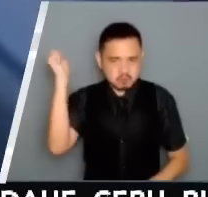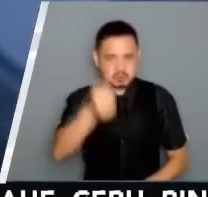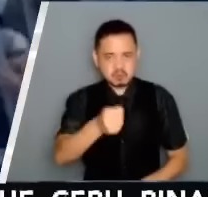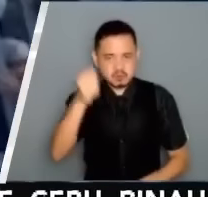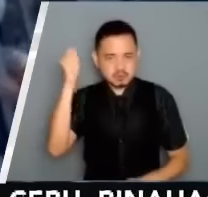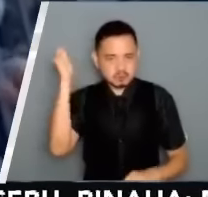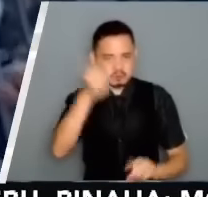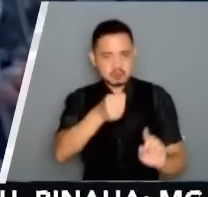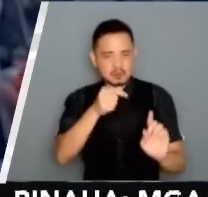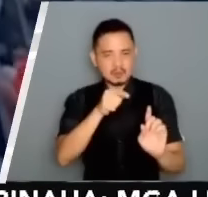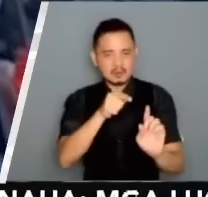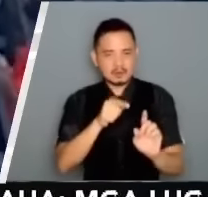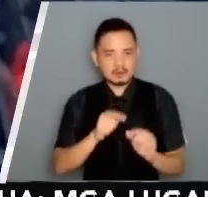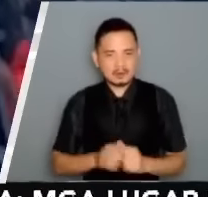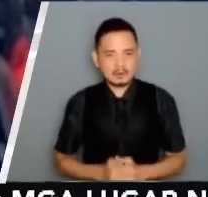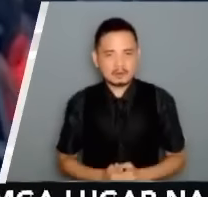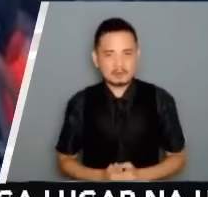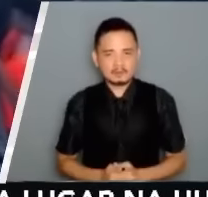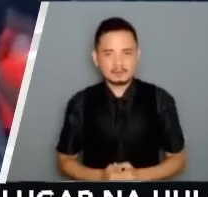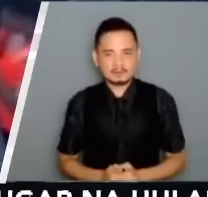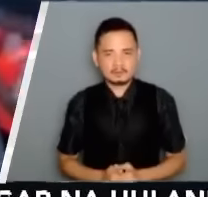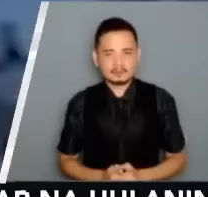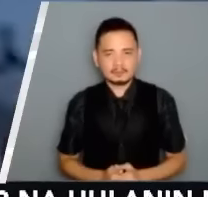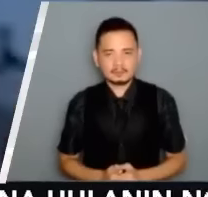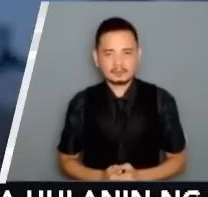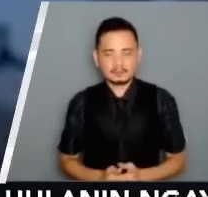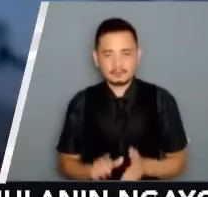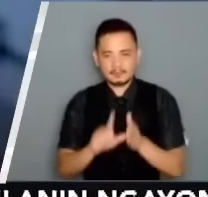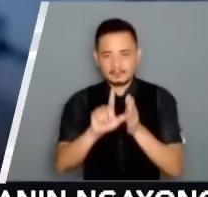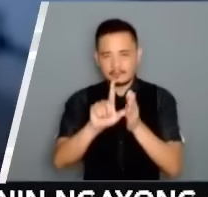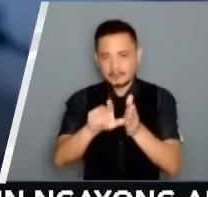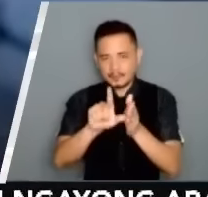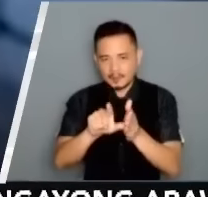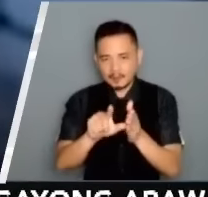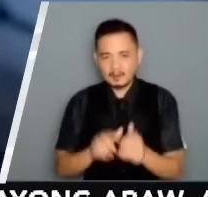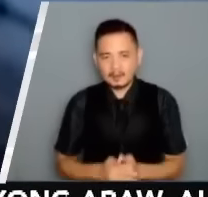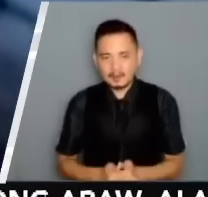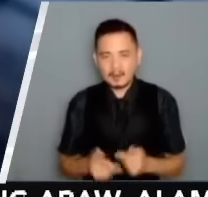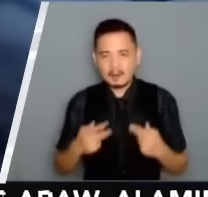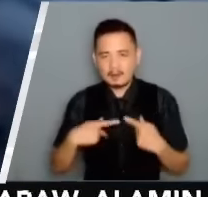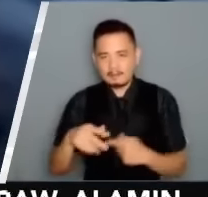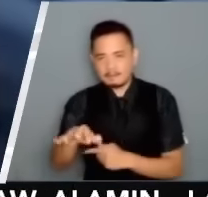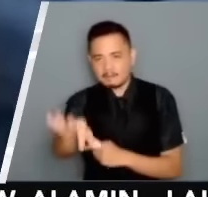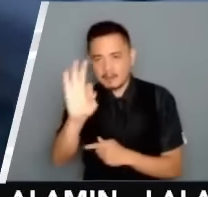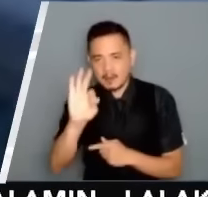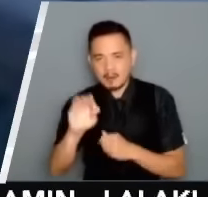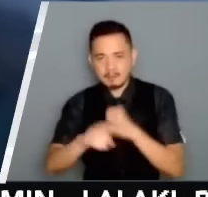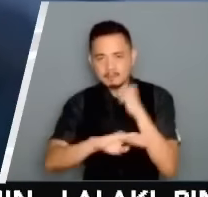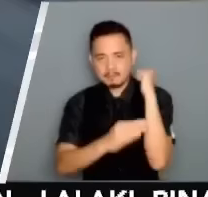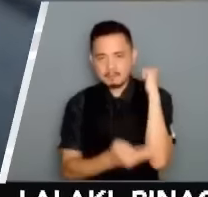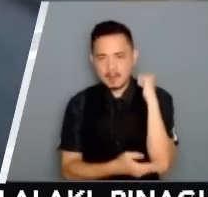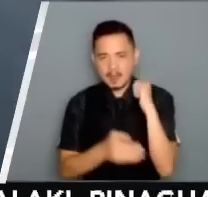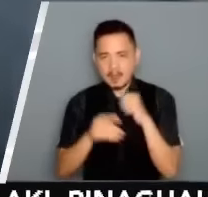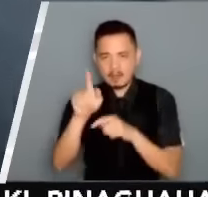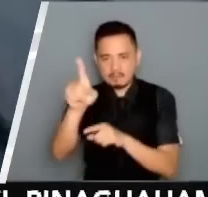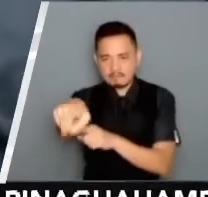Pilipinas. Maya-maya pa, may sinungkit siyang bag mula sa barko ng Pilipinas.